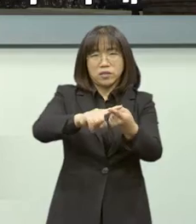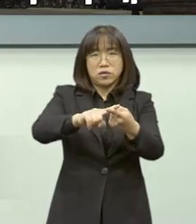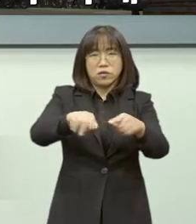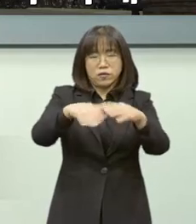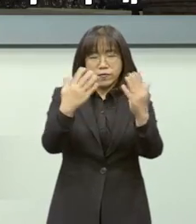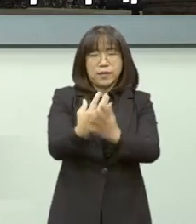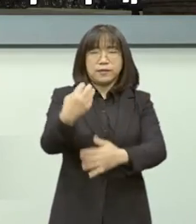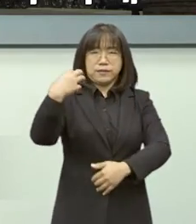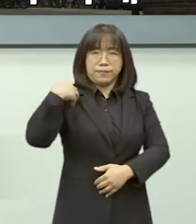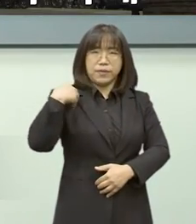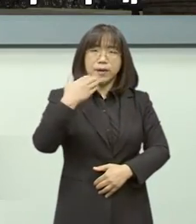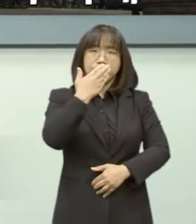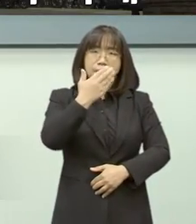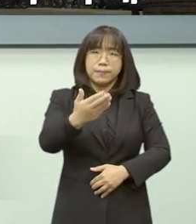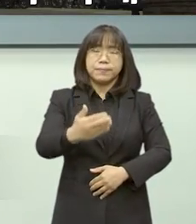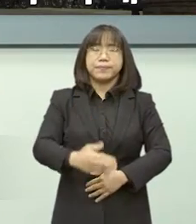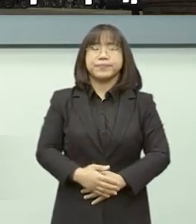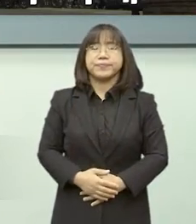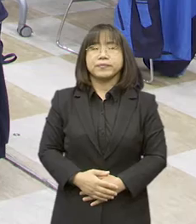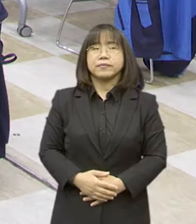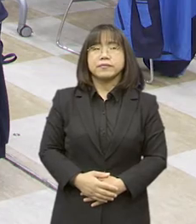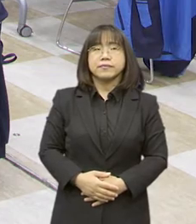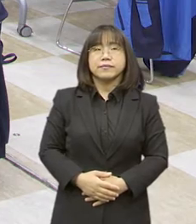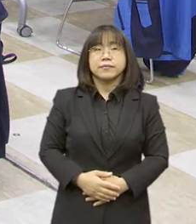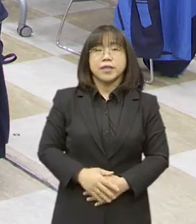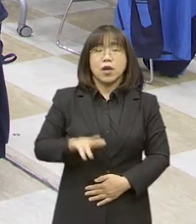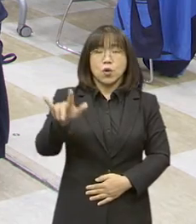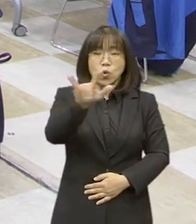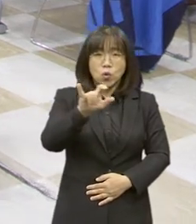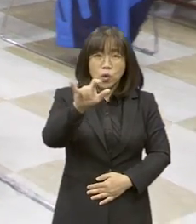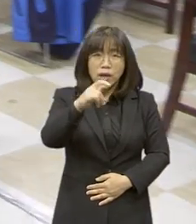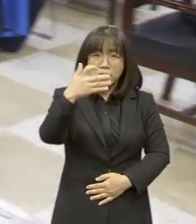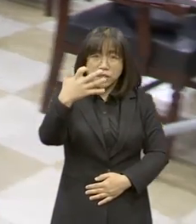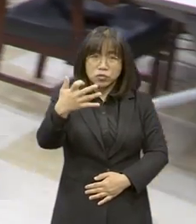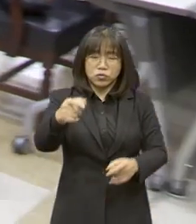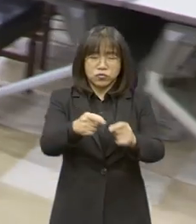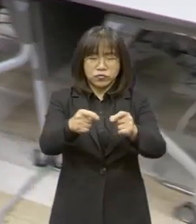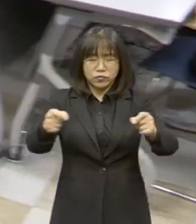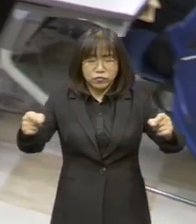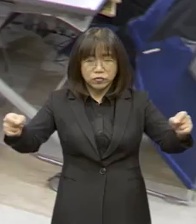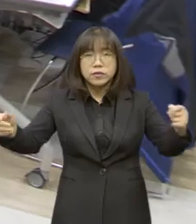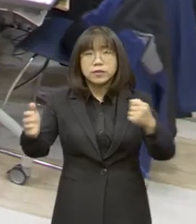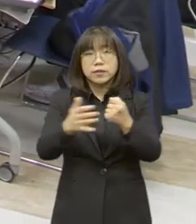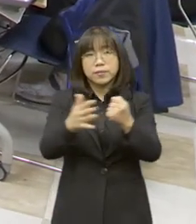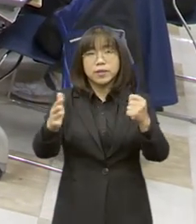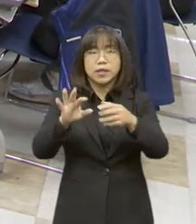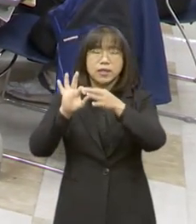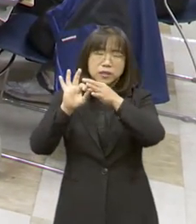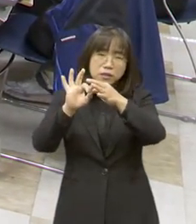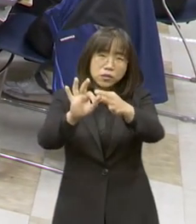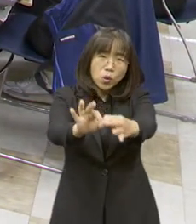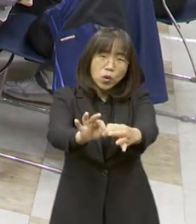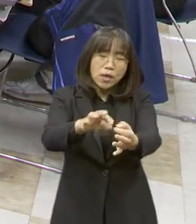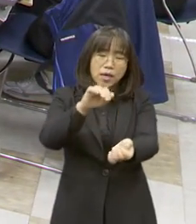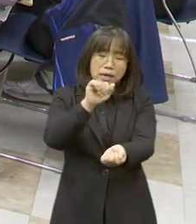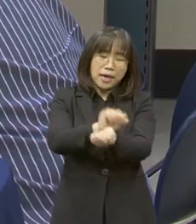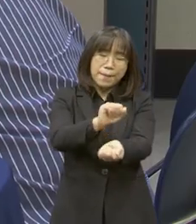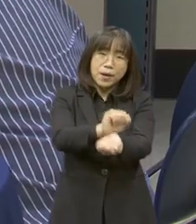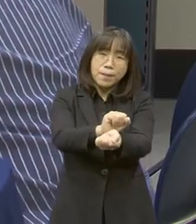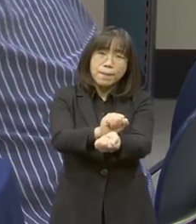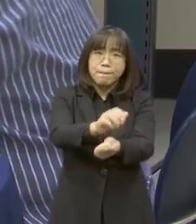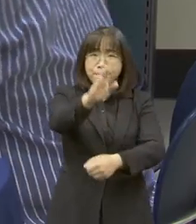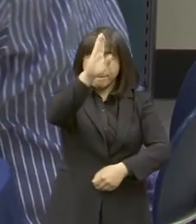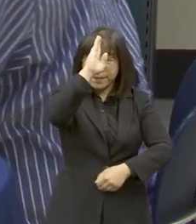중점 담당하게 됩니다 코론 알고 사태가 장기화되면서 지속적이고 효율적인